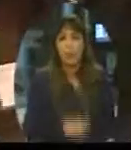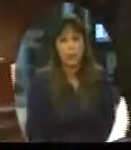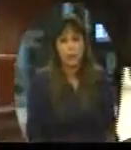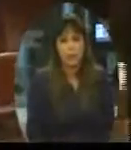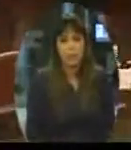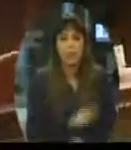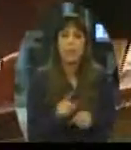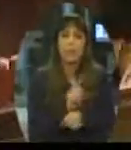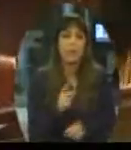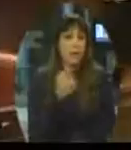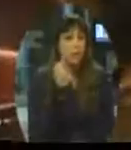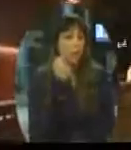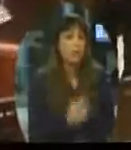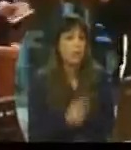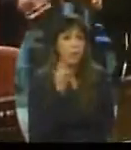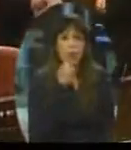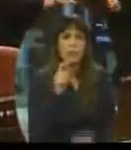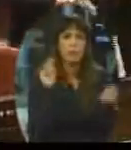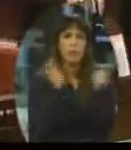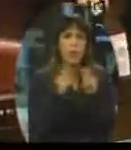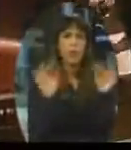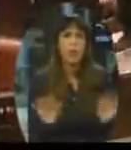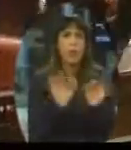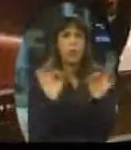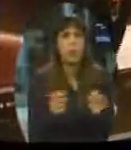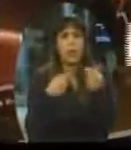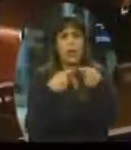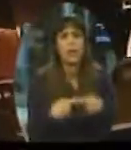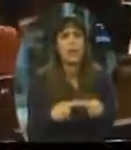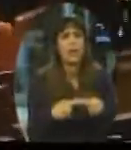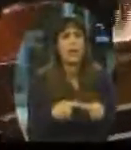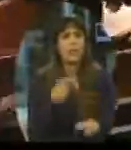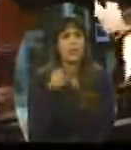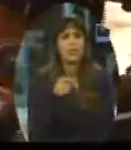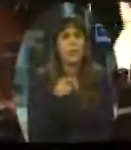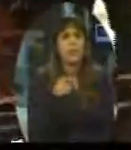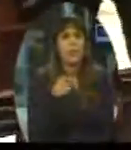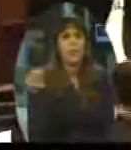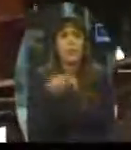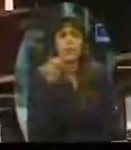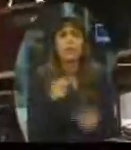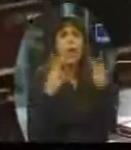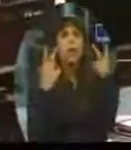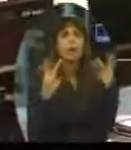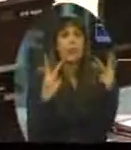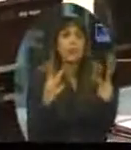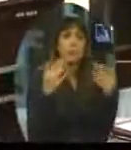עושה רושם כי הקוד לא ישנה דבר עבור חברי הכנסת כשנושאים בוערים יעלו